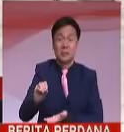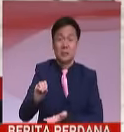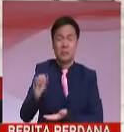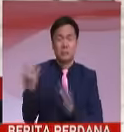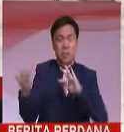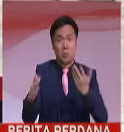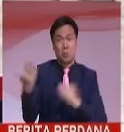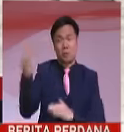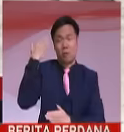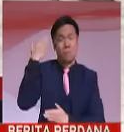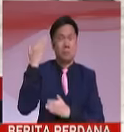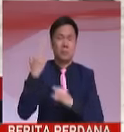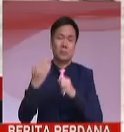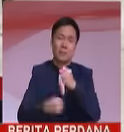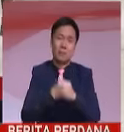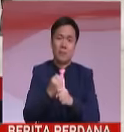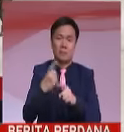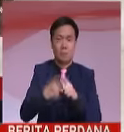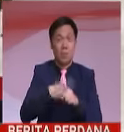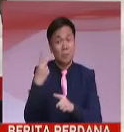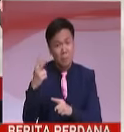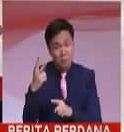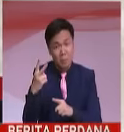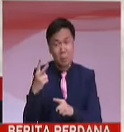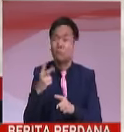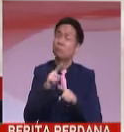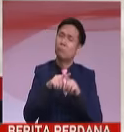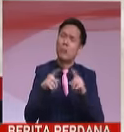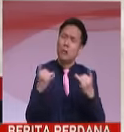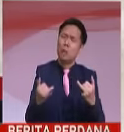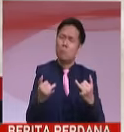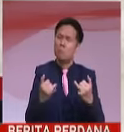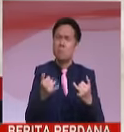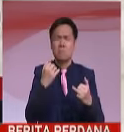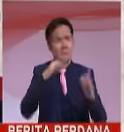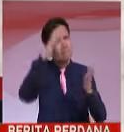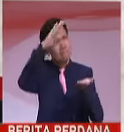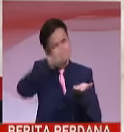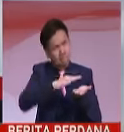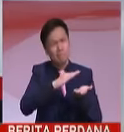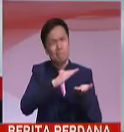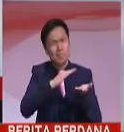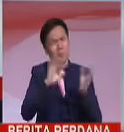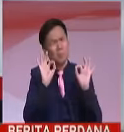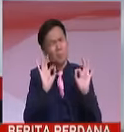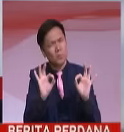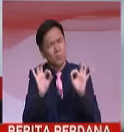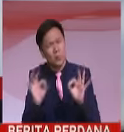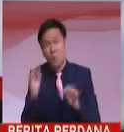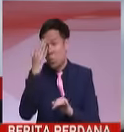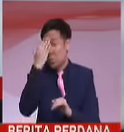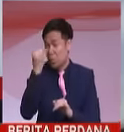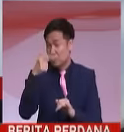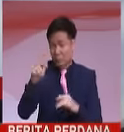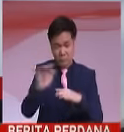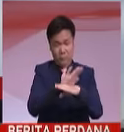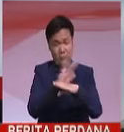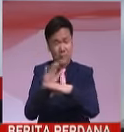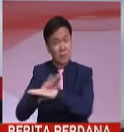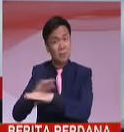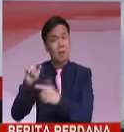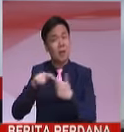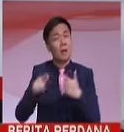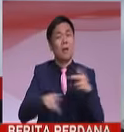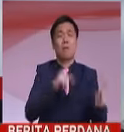pada Desember tahun lalu namun angka itu enystin dalam situasi pen demi ketika ini dengan pengusaha dan